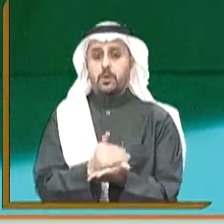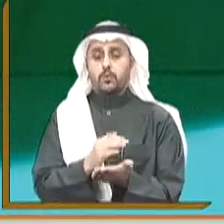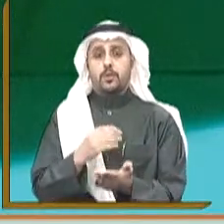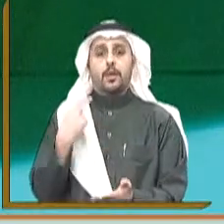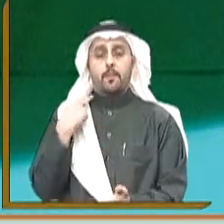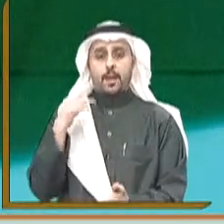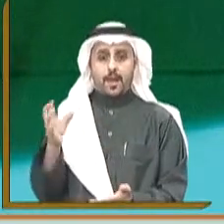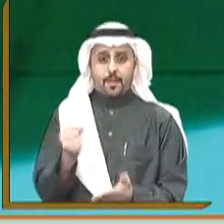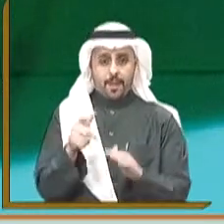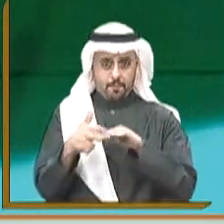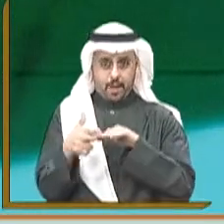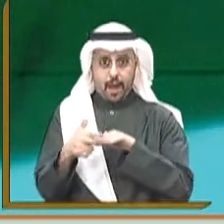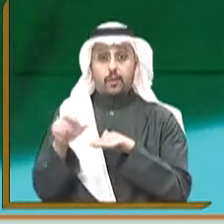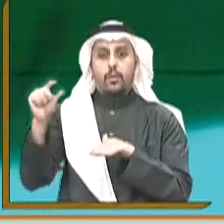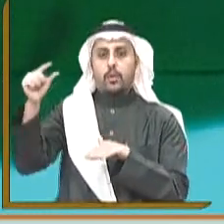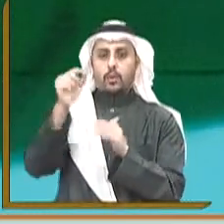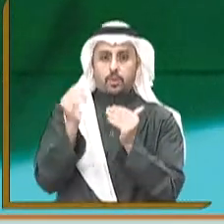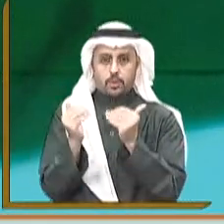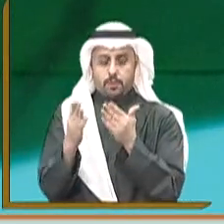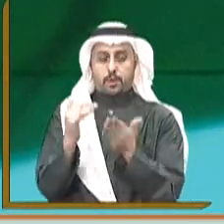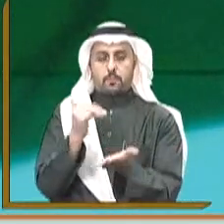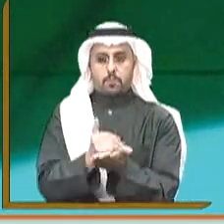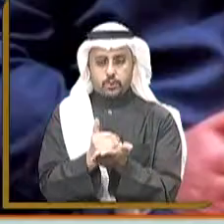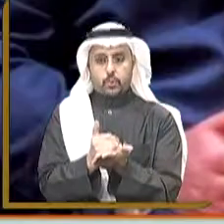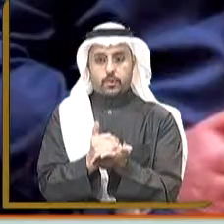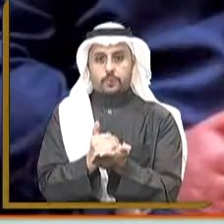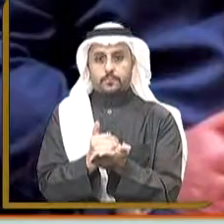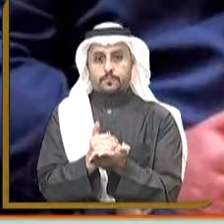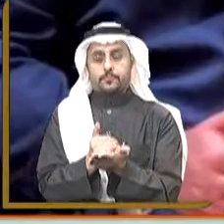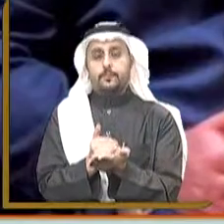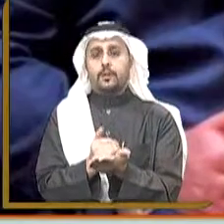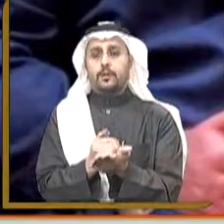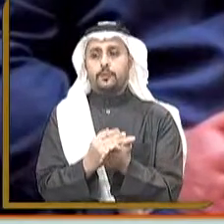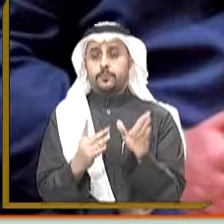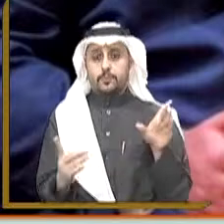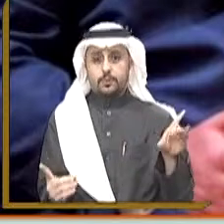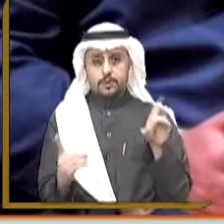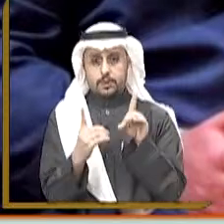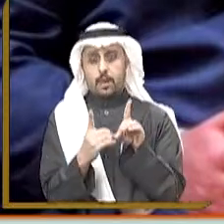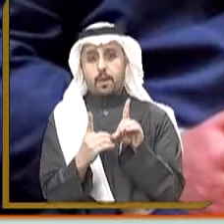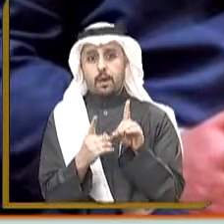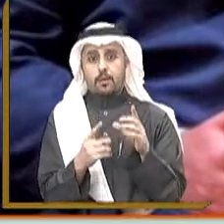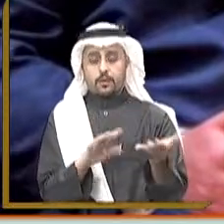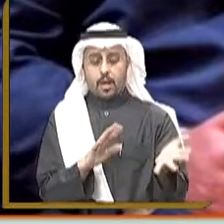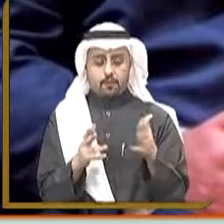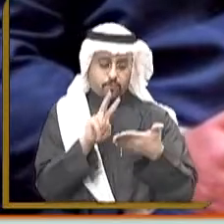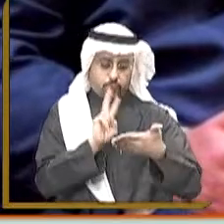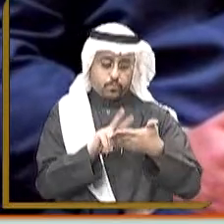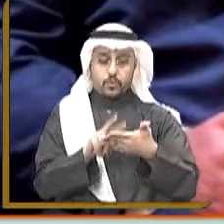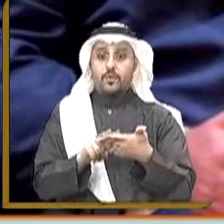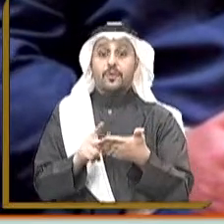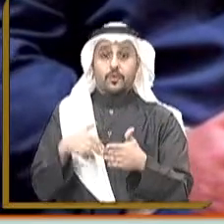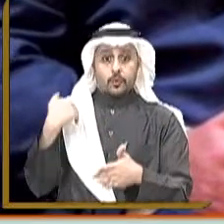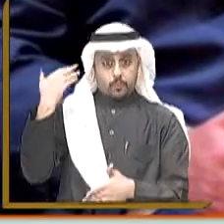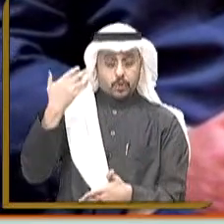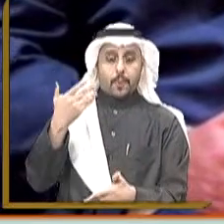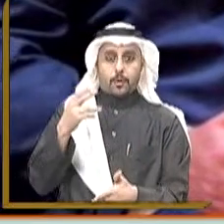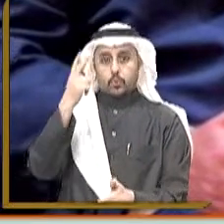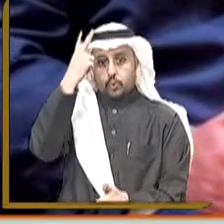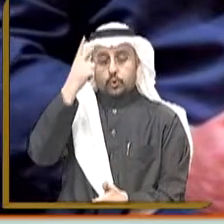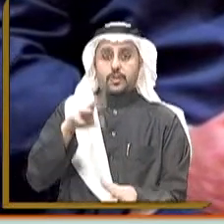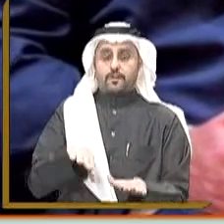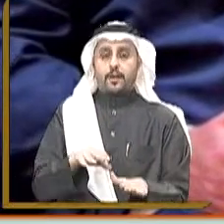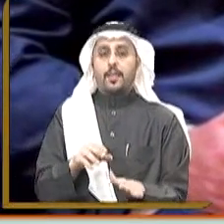للمكتب الدولي للمعارض السيد ديمتري كاريكنس، وجرى خلال الاستقبال استعراض ملف استضافة المملكة العربية